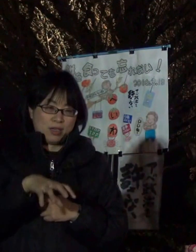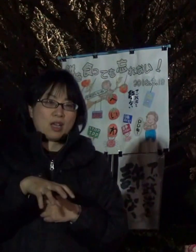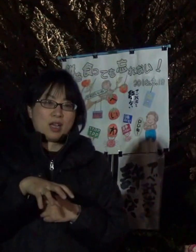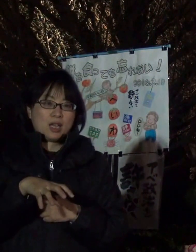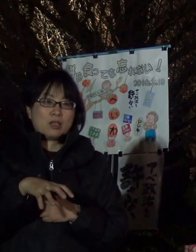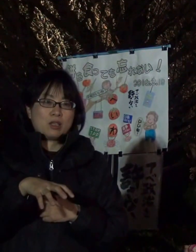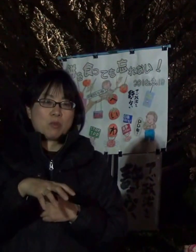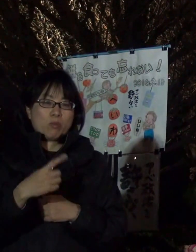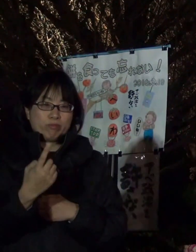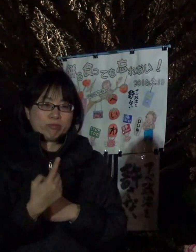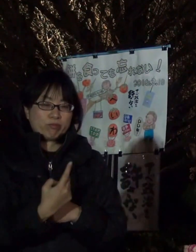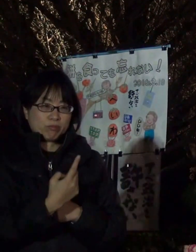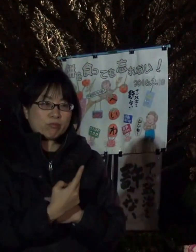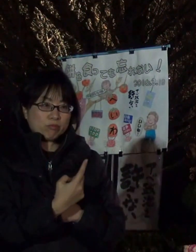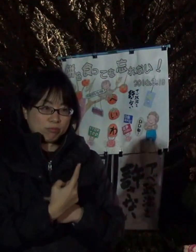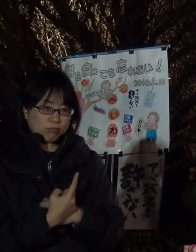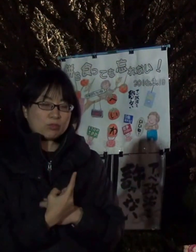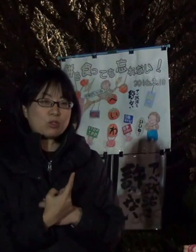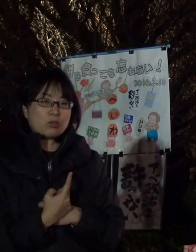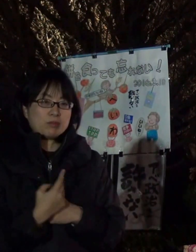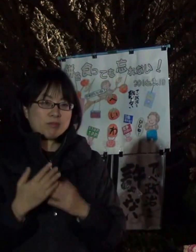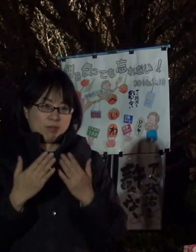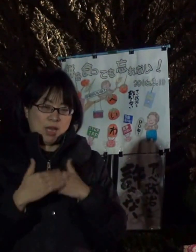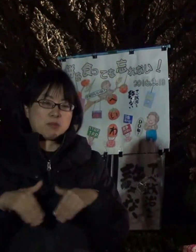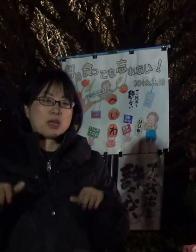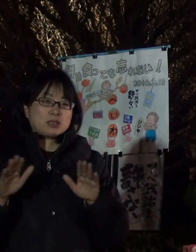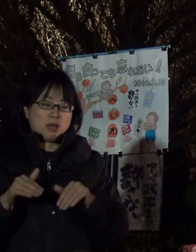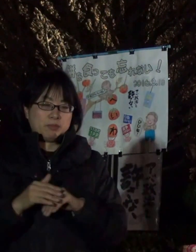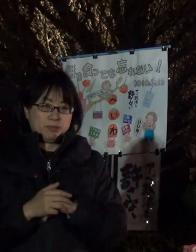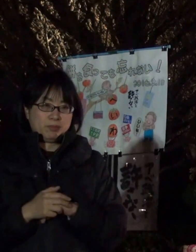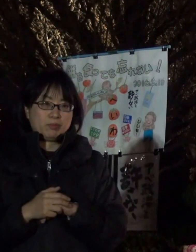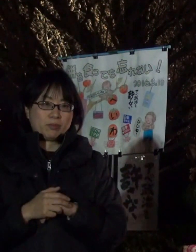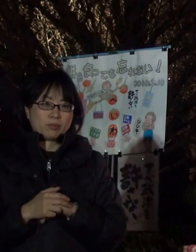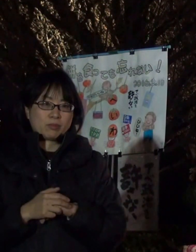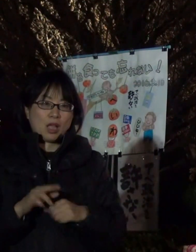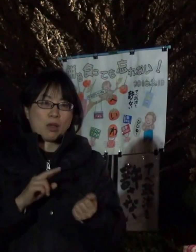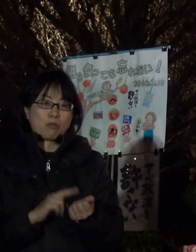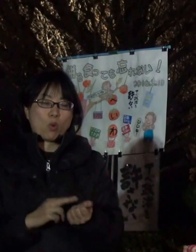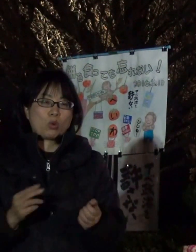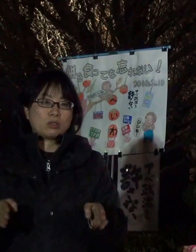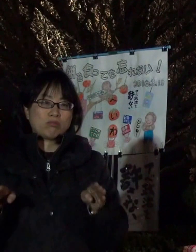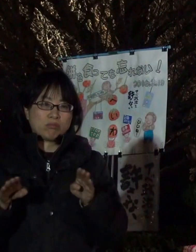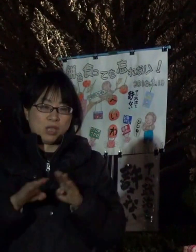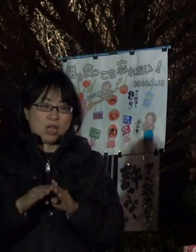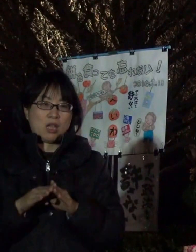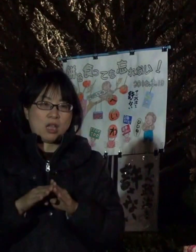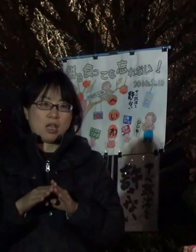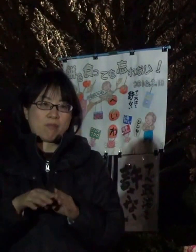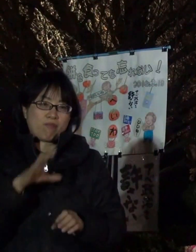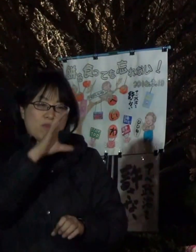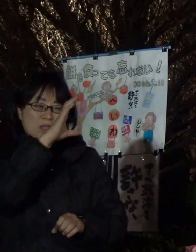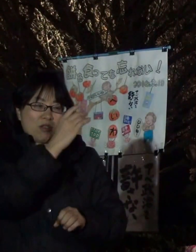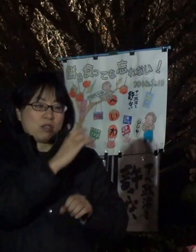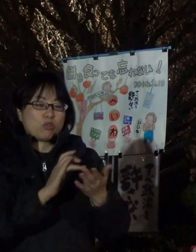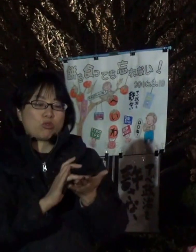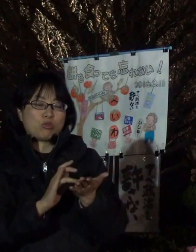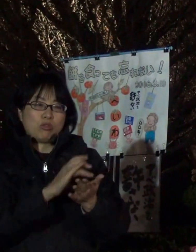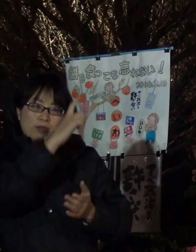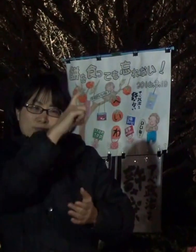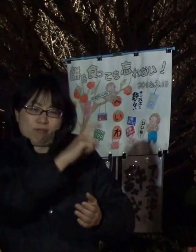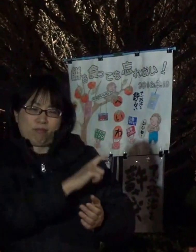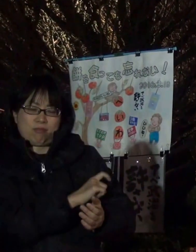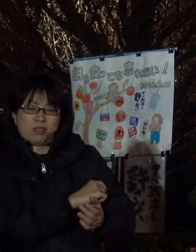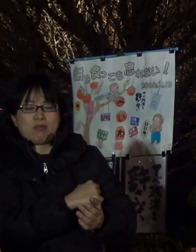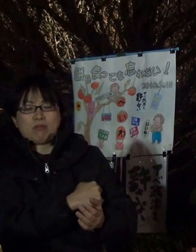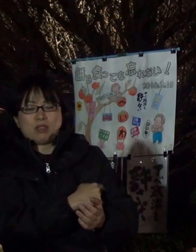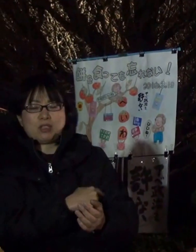、だからね、もう病院で点滴なんかやってるよりここ来た方がよっぽど元